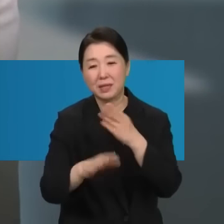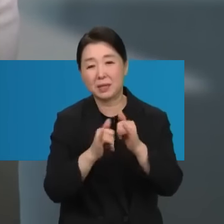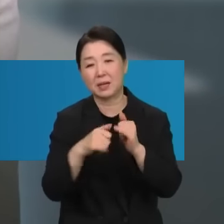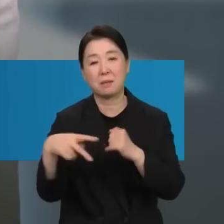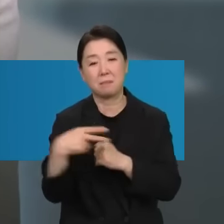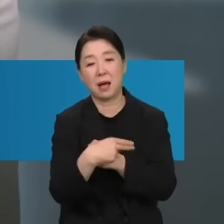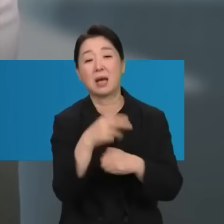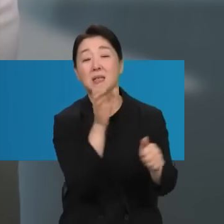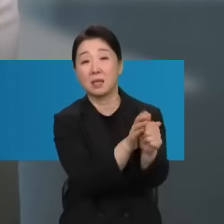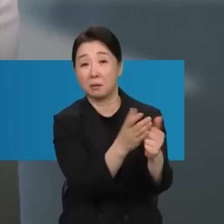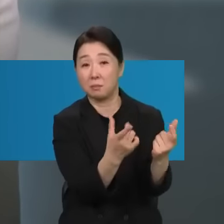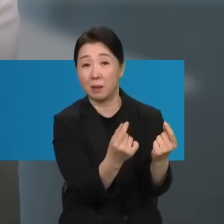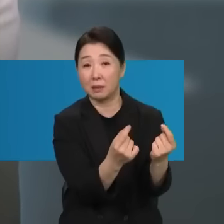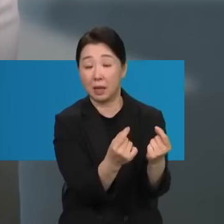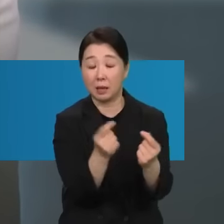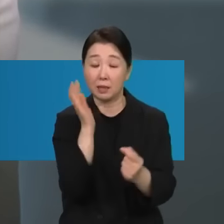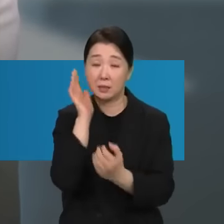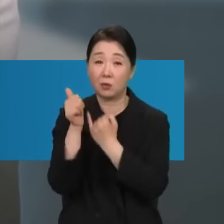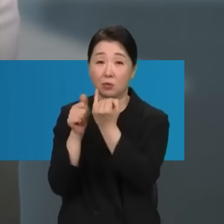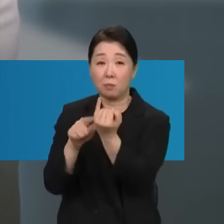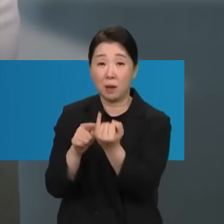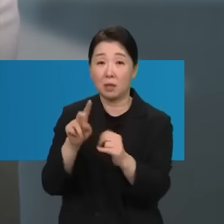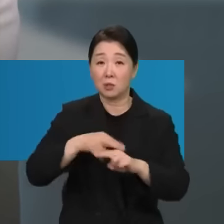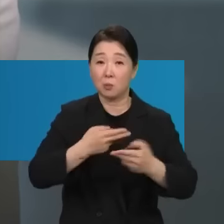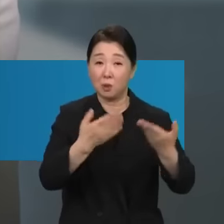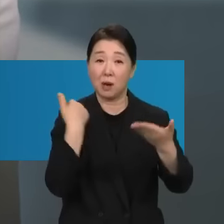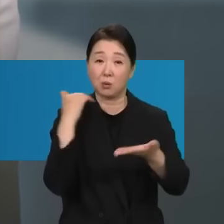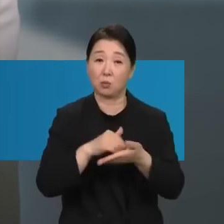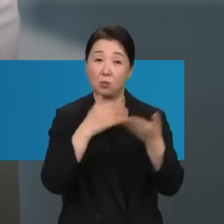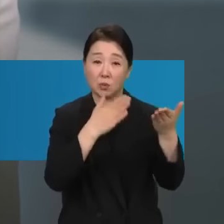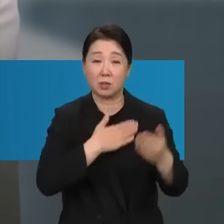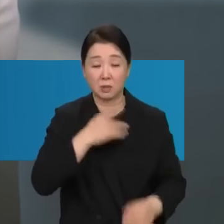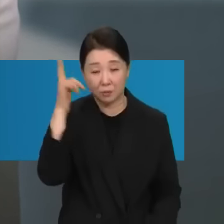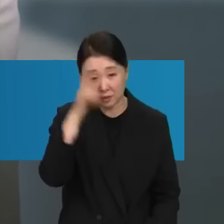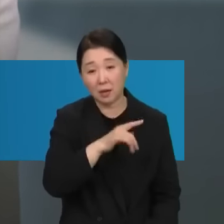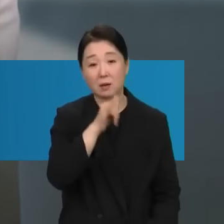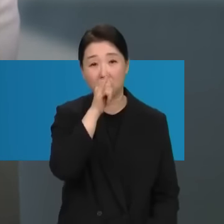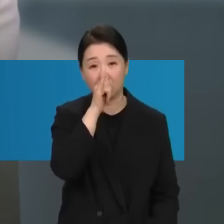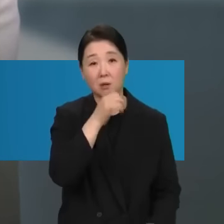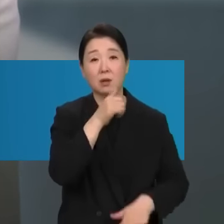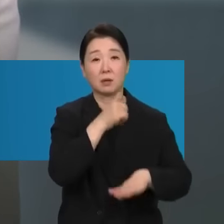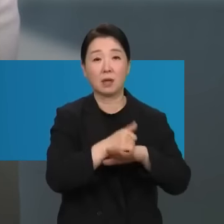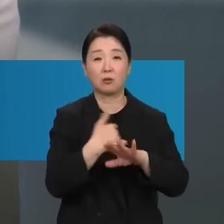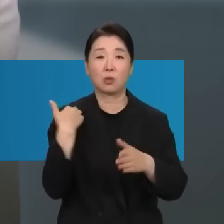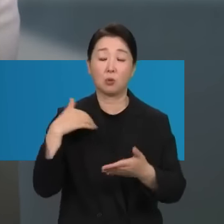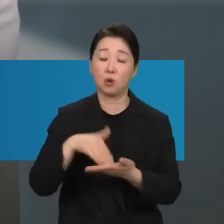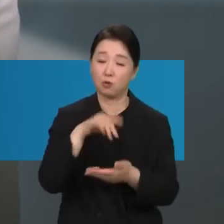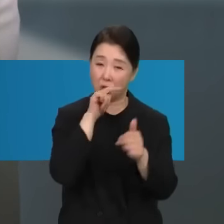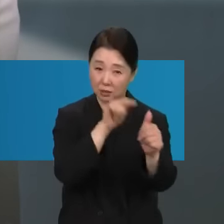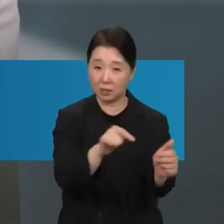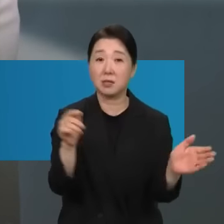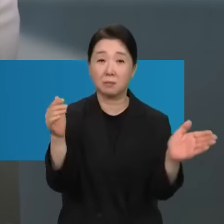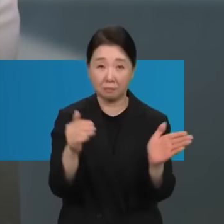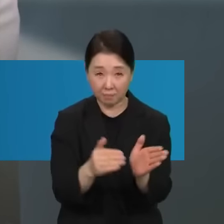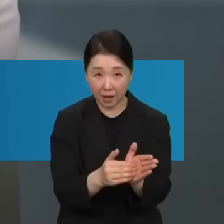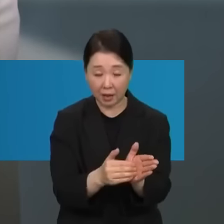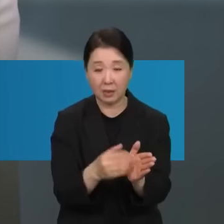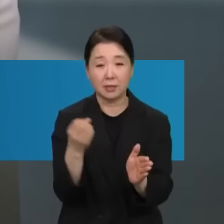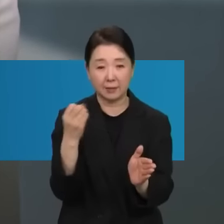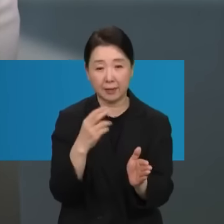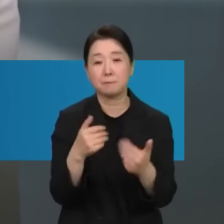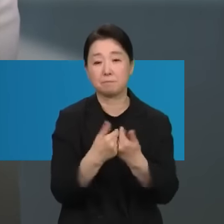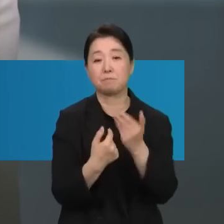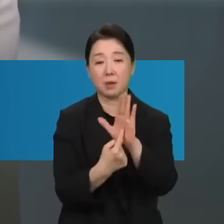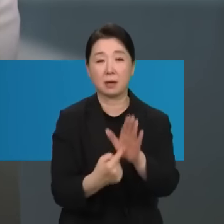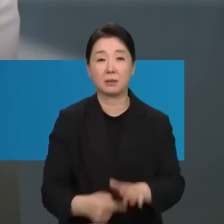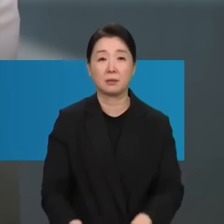있습니다. 그러자 김 여사 측은 선물을 바로 돌려주면 기분이 상할 수 있어 나중에 돌려주라고 지시했다고 재차